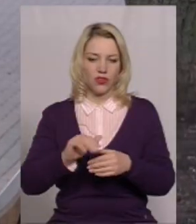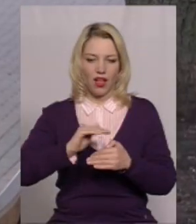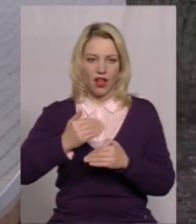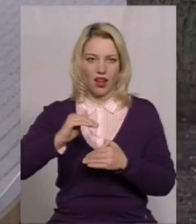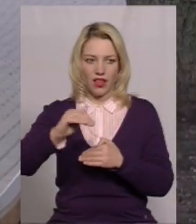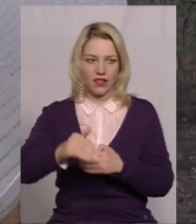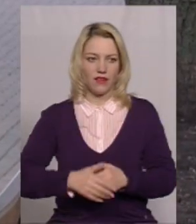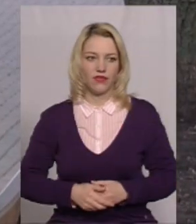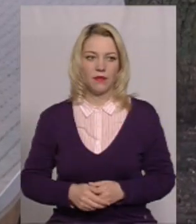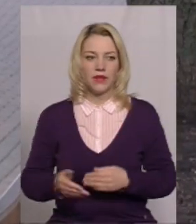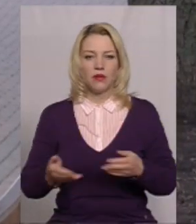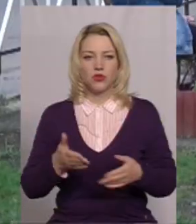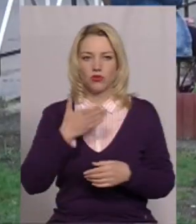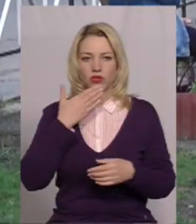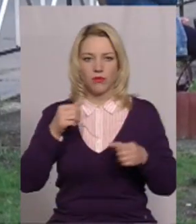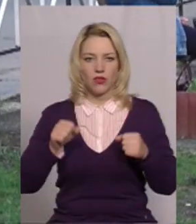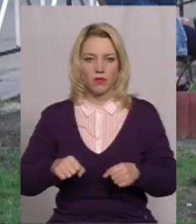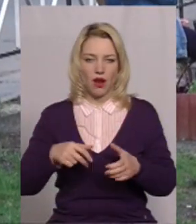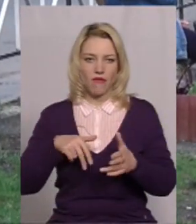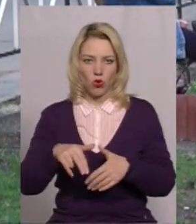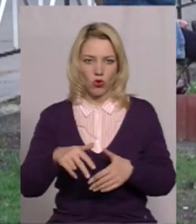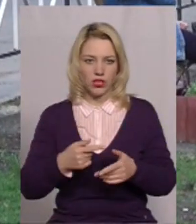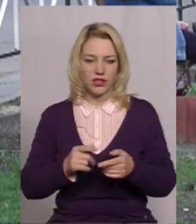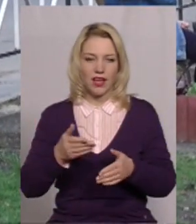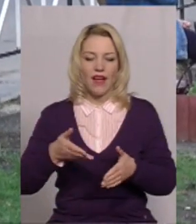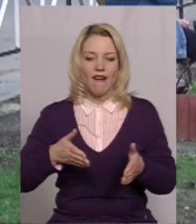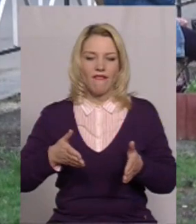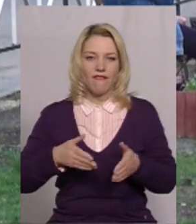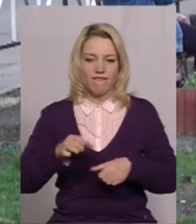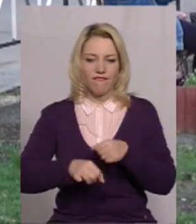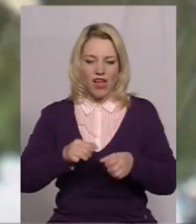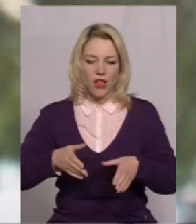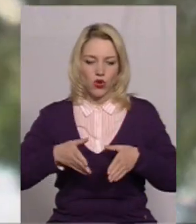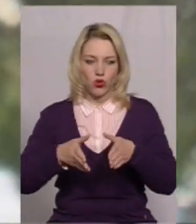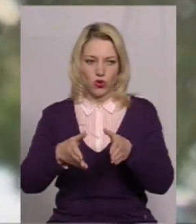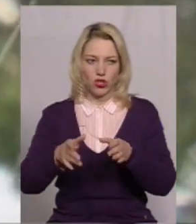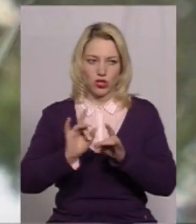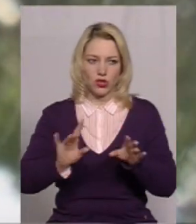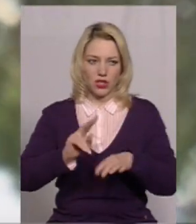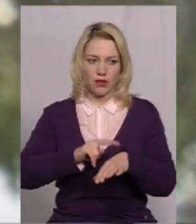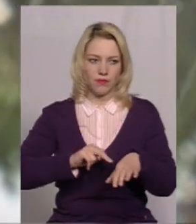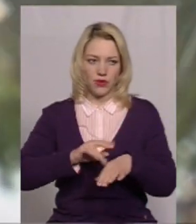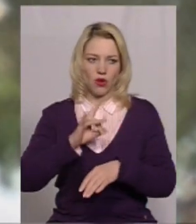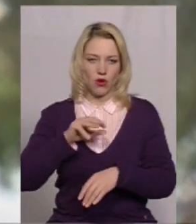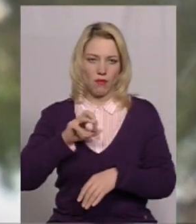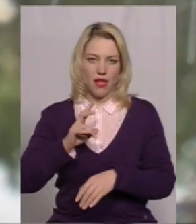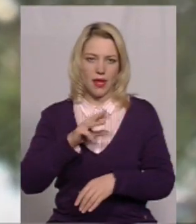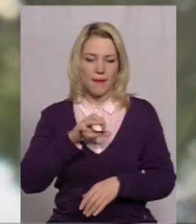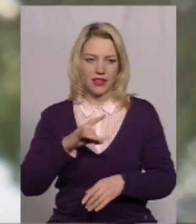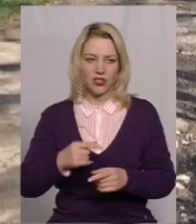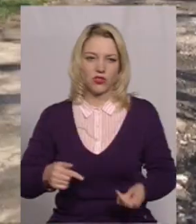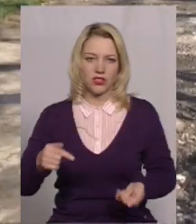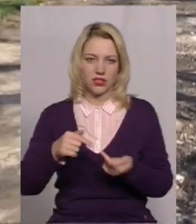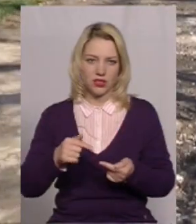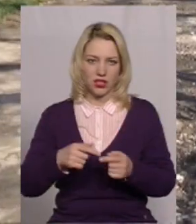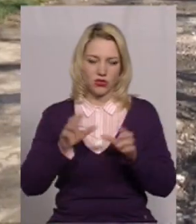рельєфна. Пішоходи не мають права ходити велодоріжками, розповідає прес-секретар управління патрульної поліції в Хмельницькій області Роман Мартинюк. Каже, згідно